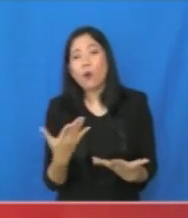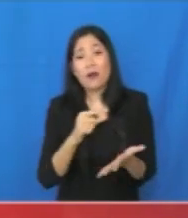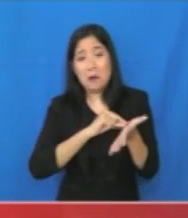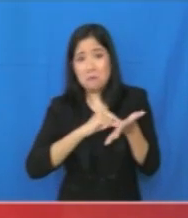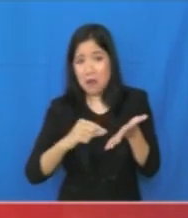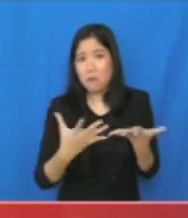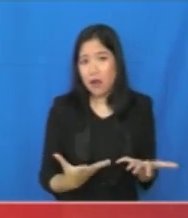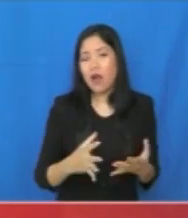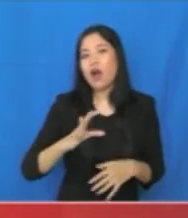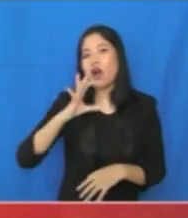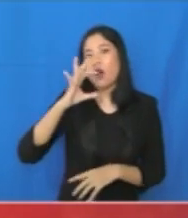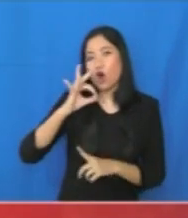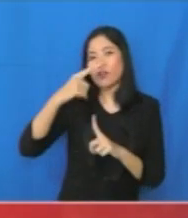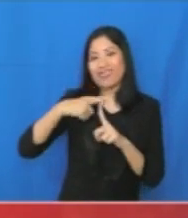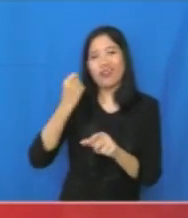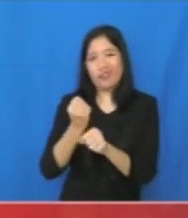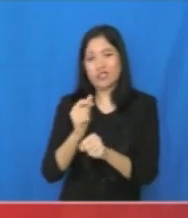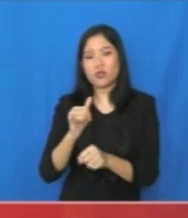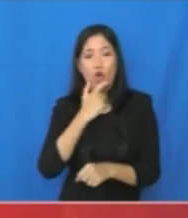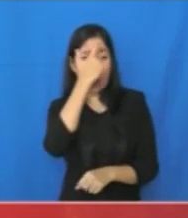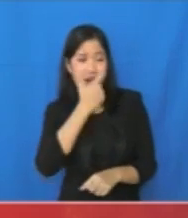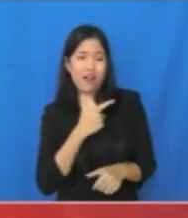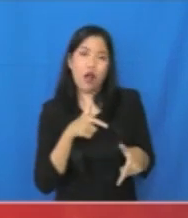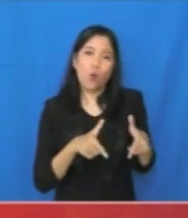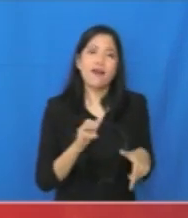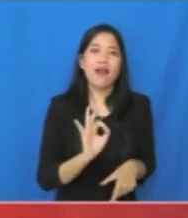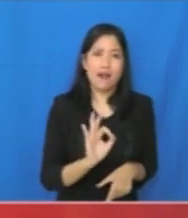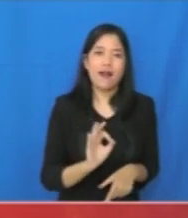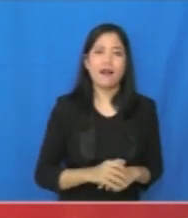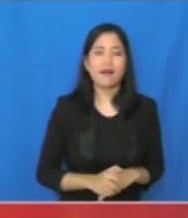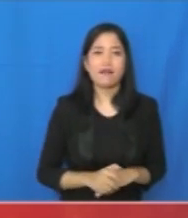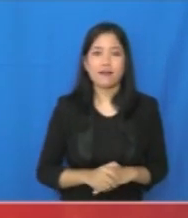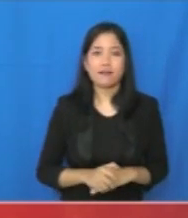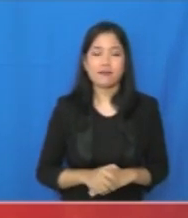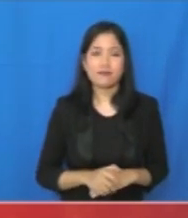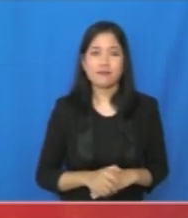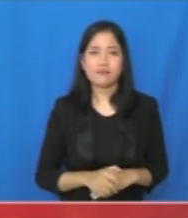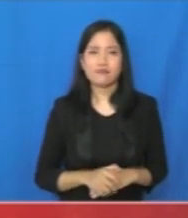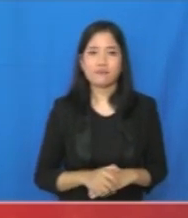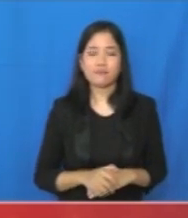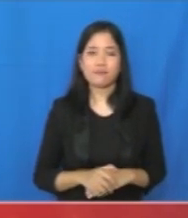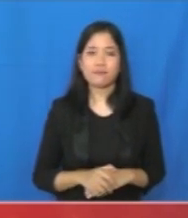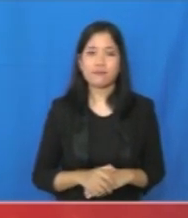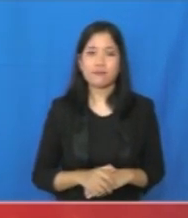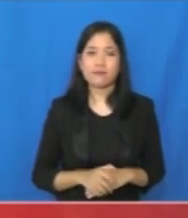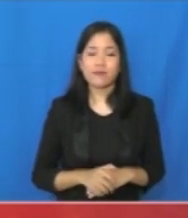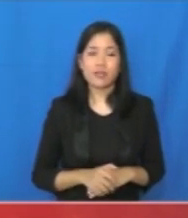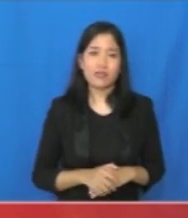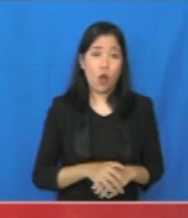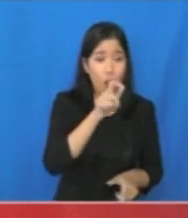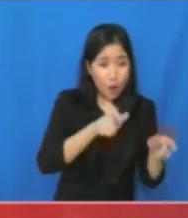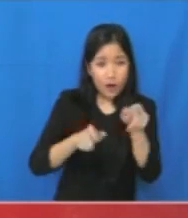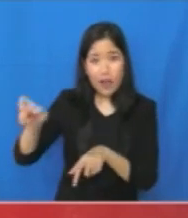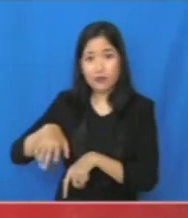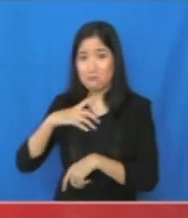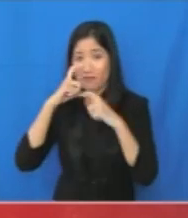dengan orang tanpa gangguan Oleh karena itu dengan semua memakai masker